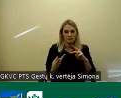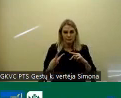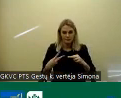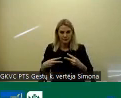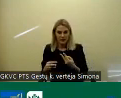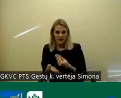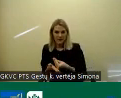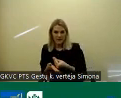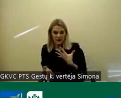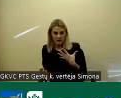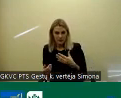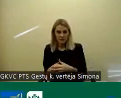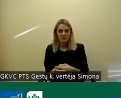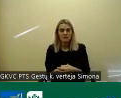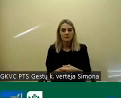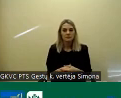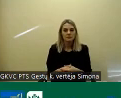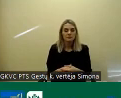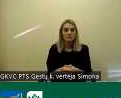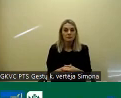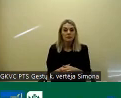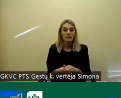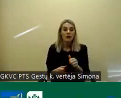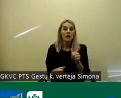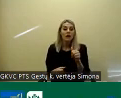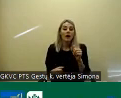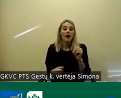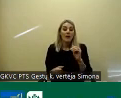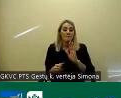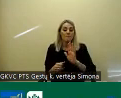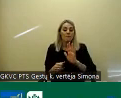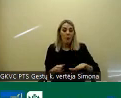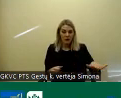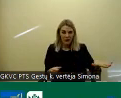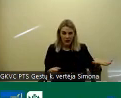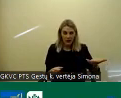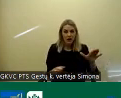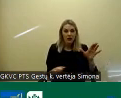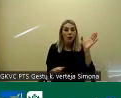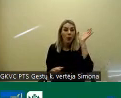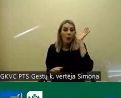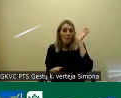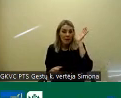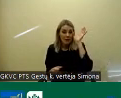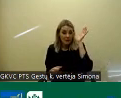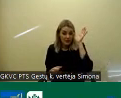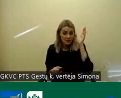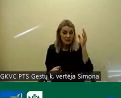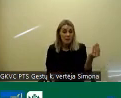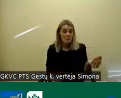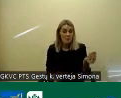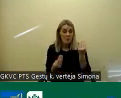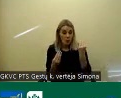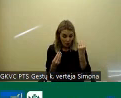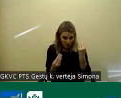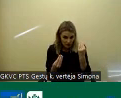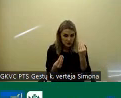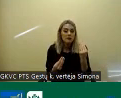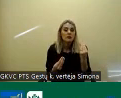aišku, atsitiks, kai kompetencijas vaikai ugdysis įvairiuose kontekstuose, priimdami